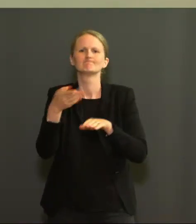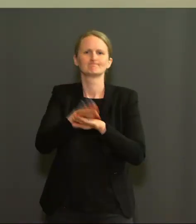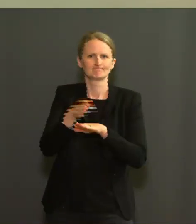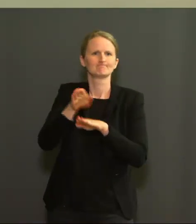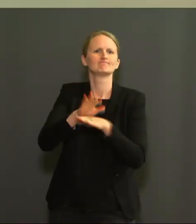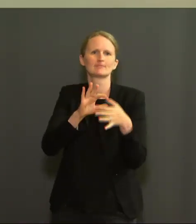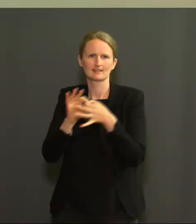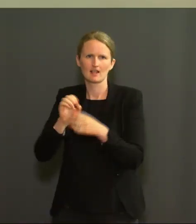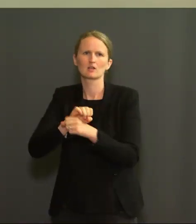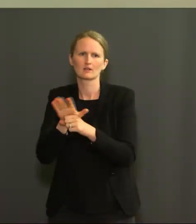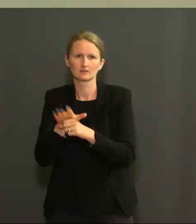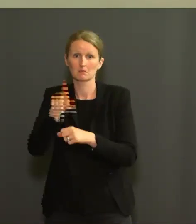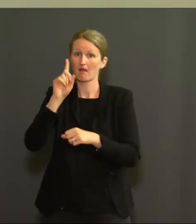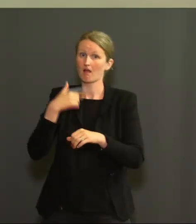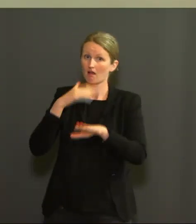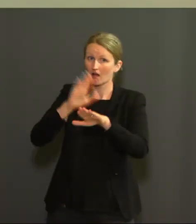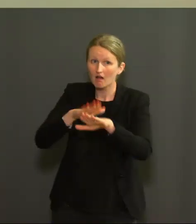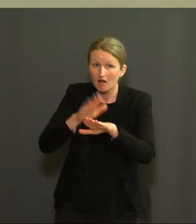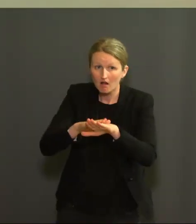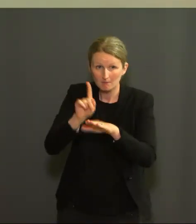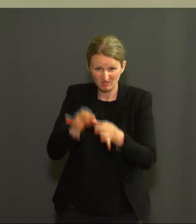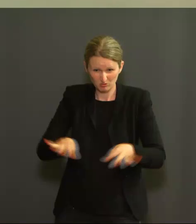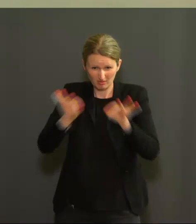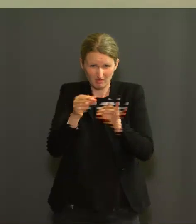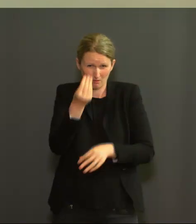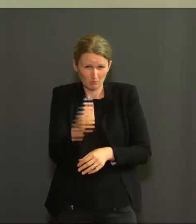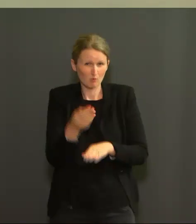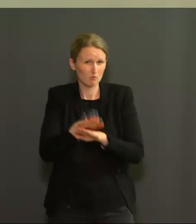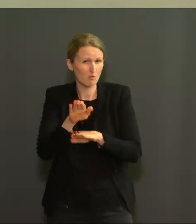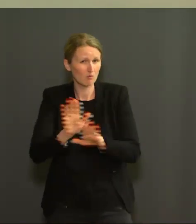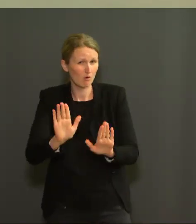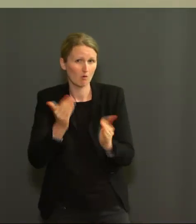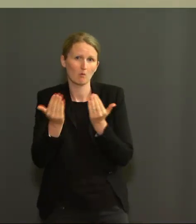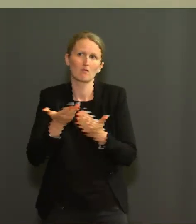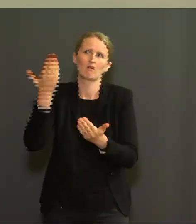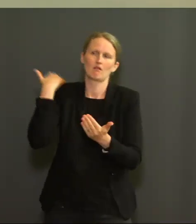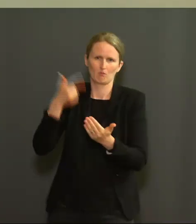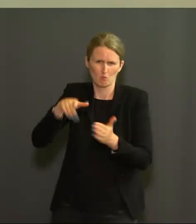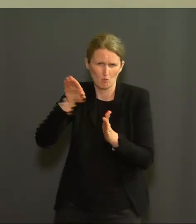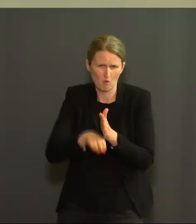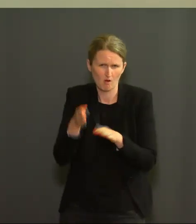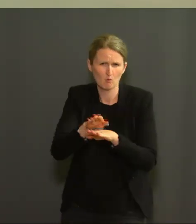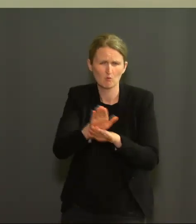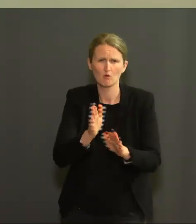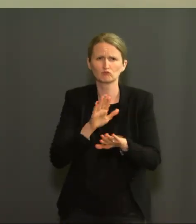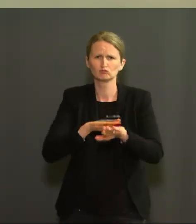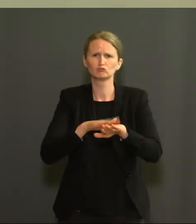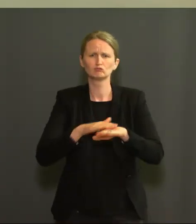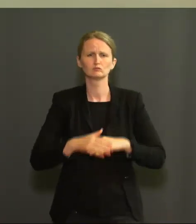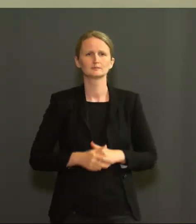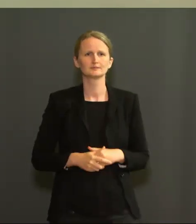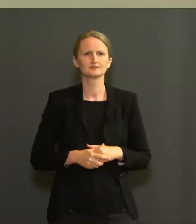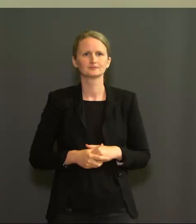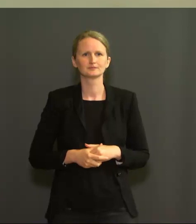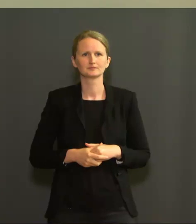soulignons-le, le nombre total, le nombre absolu est heureusement devenu très faible. Qu'en est-il pour les maisons de repos ? Eh bien, nous